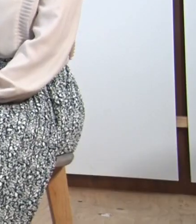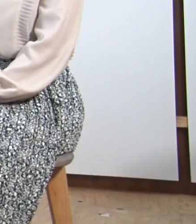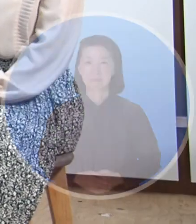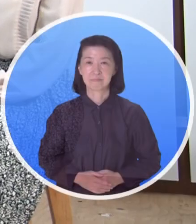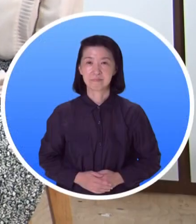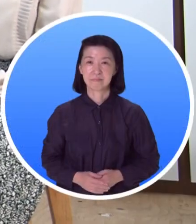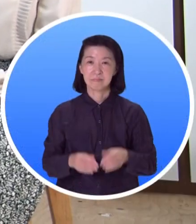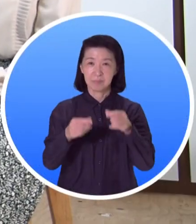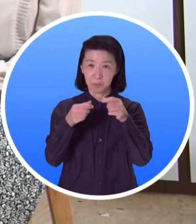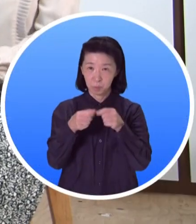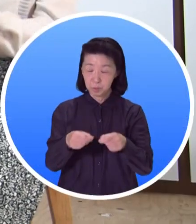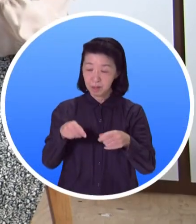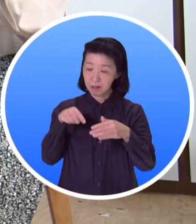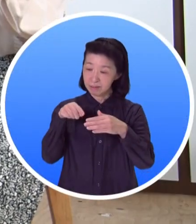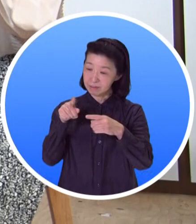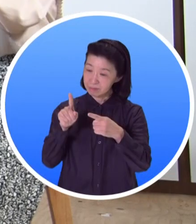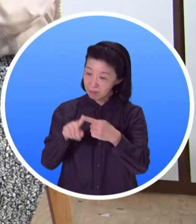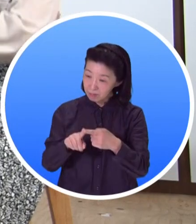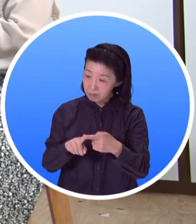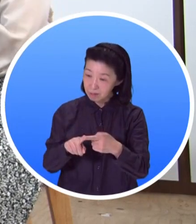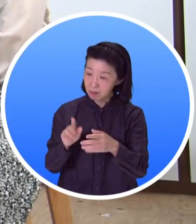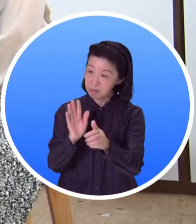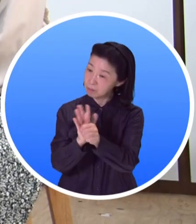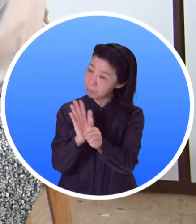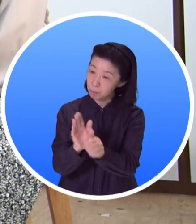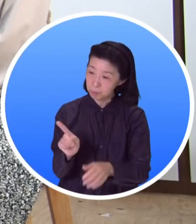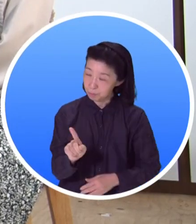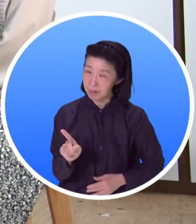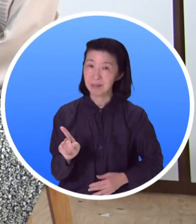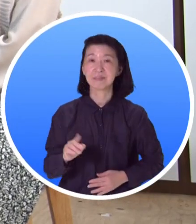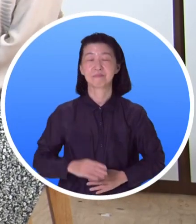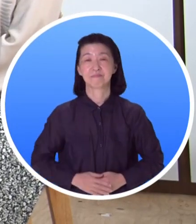その具体的にどんなサポートになるんですか？